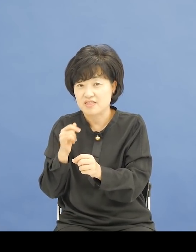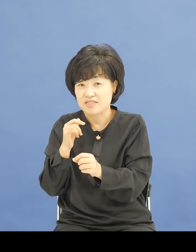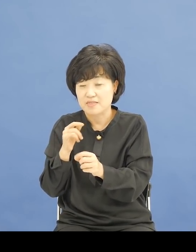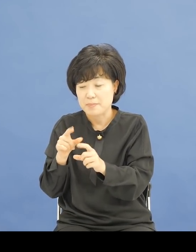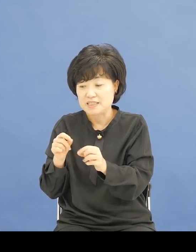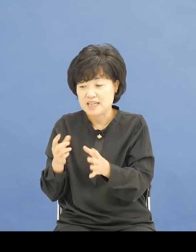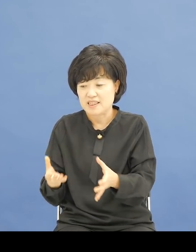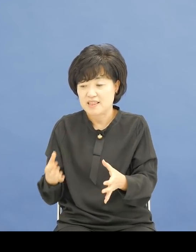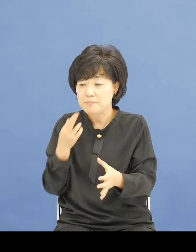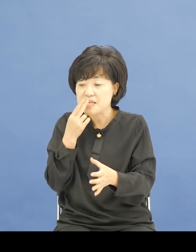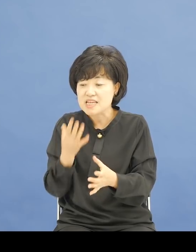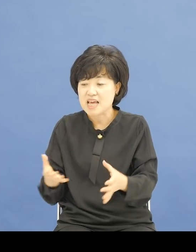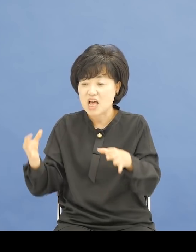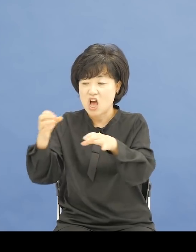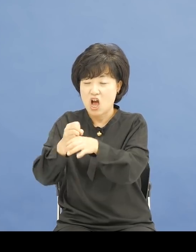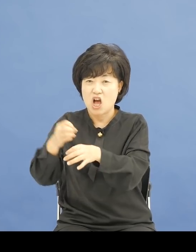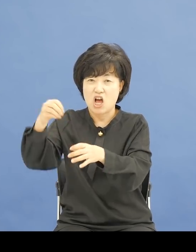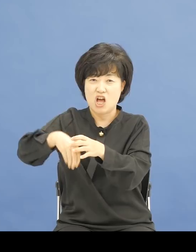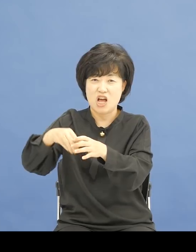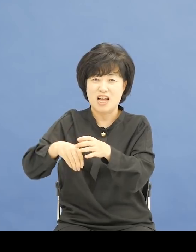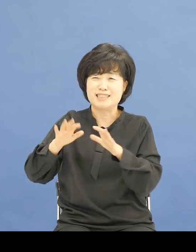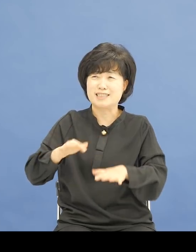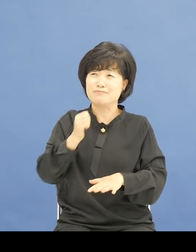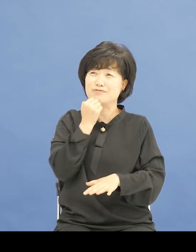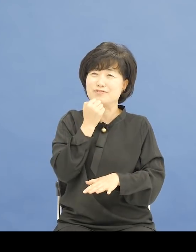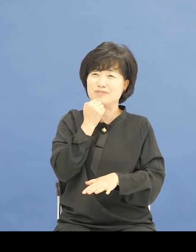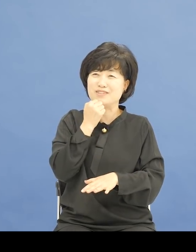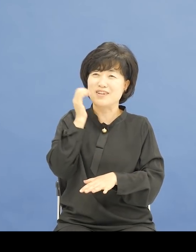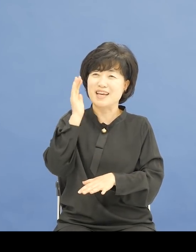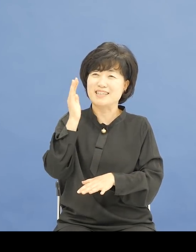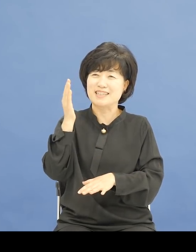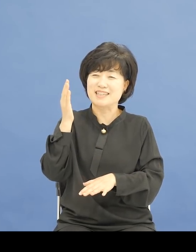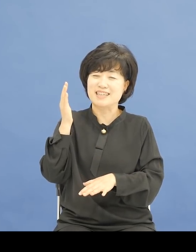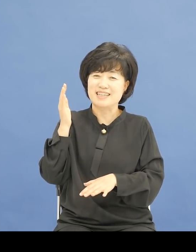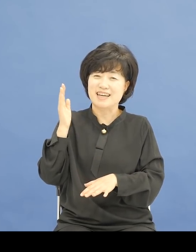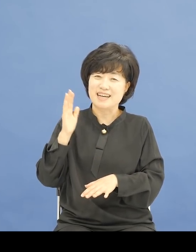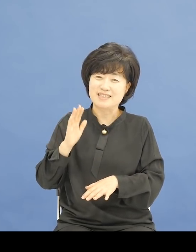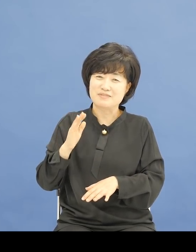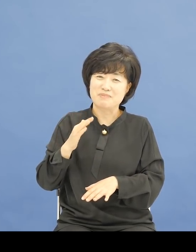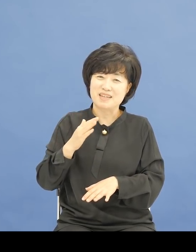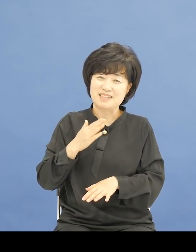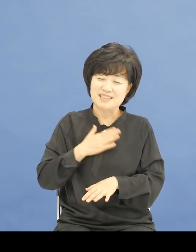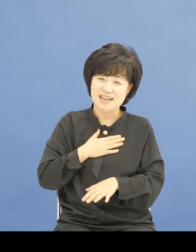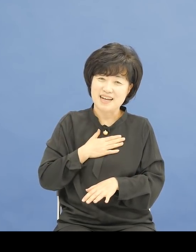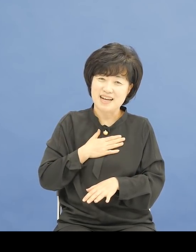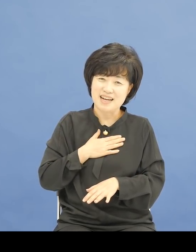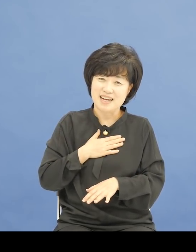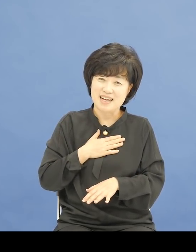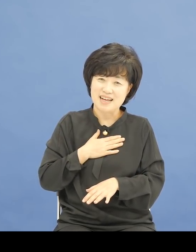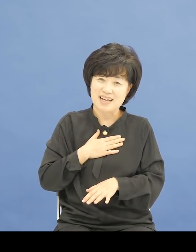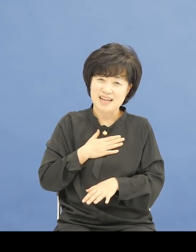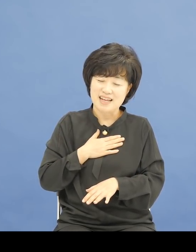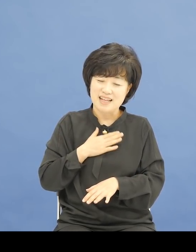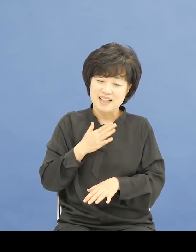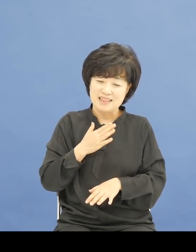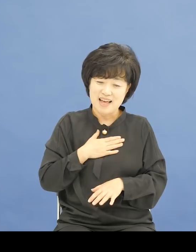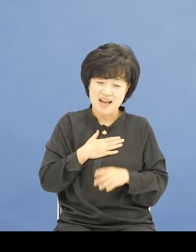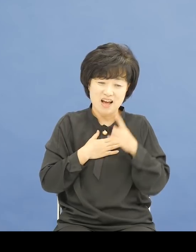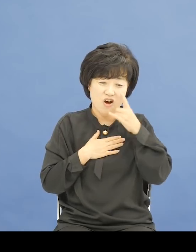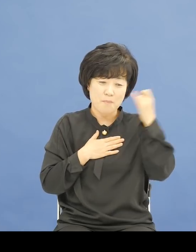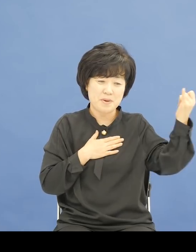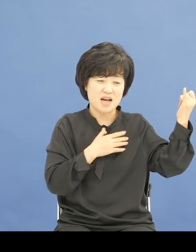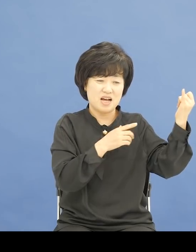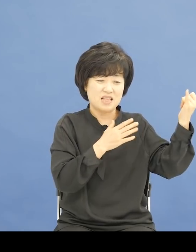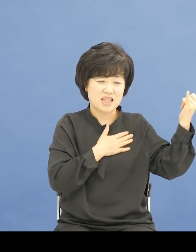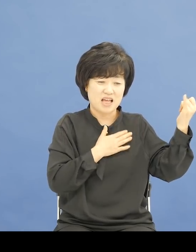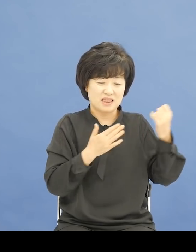석식 야자하기 전에 또 먹고 지금은 이렇게 웃으면서 이야기하는 그때 당시에는 제가 저 때문에 고생하는